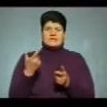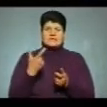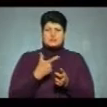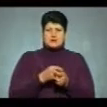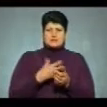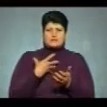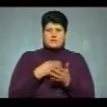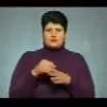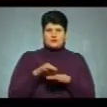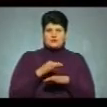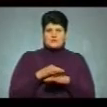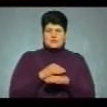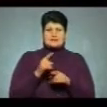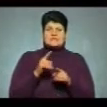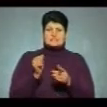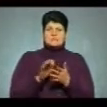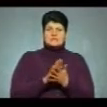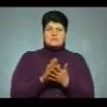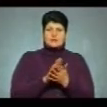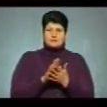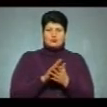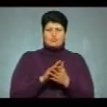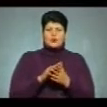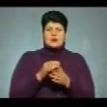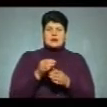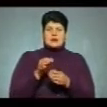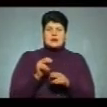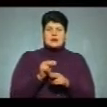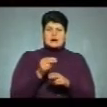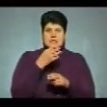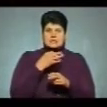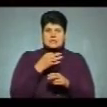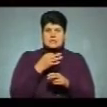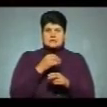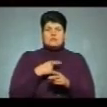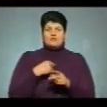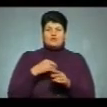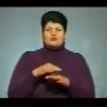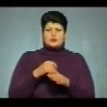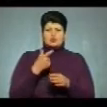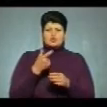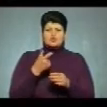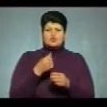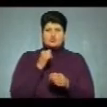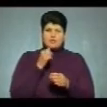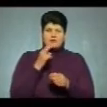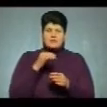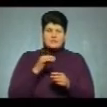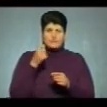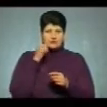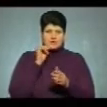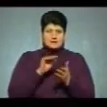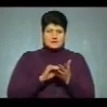чоловіка. За безплатним, по безплатному рецепту, бо мого чоловіка цукровий діабет. І вчора виписала мені